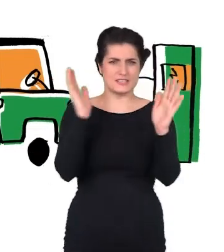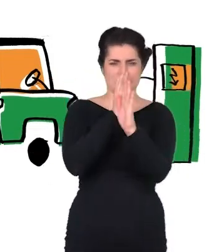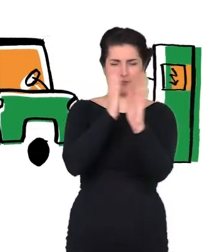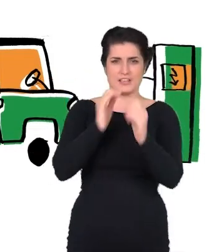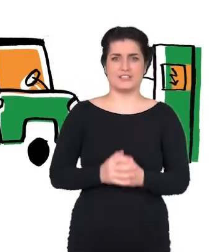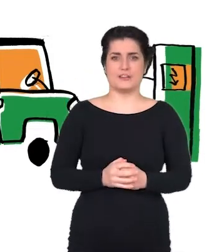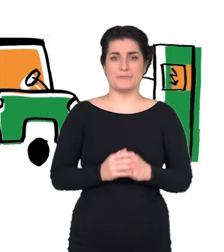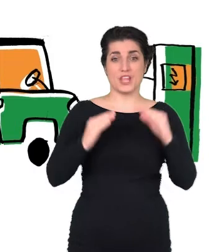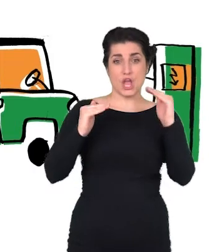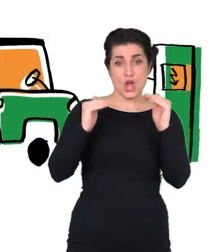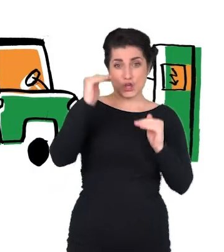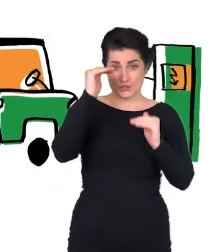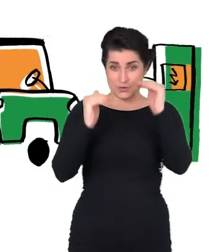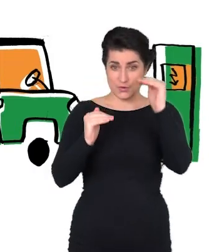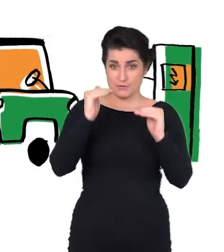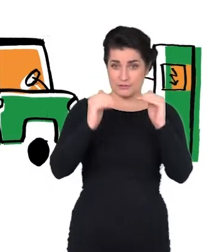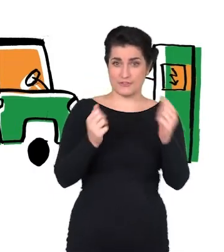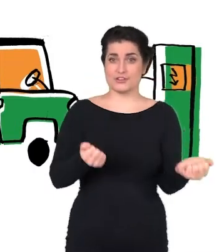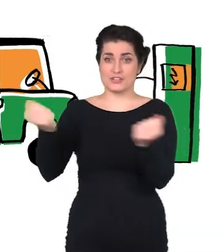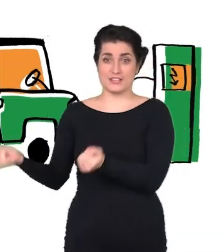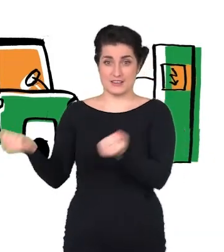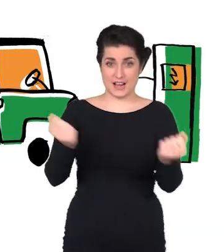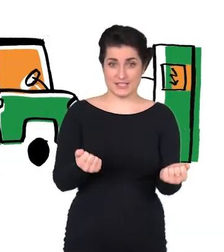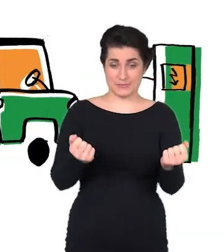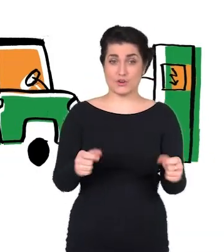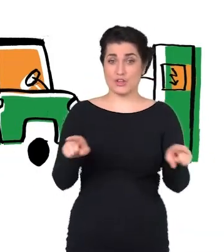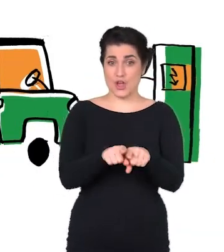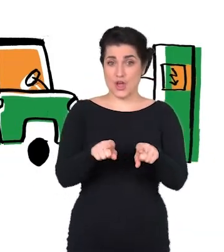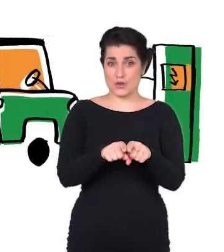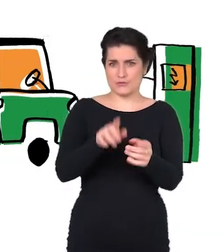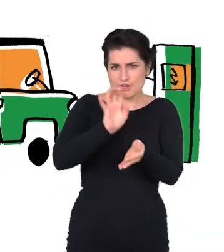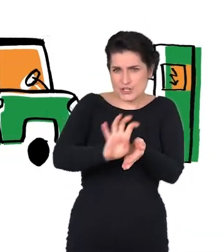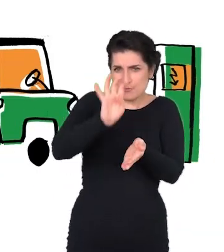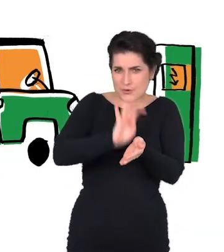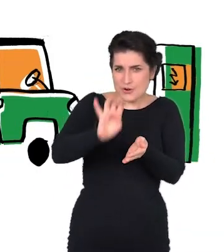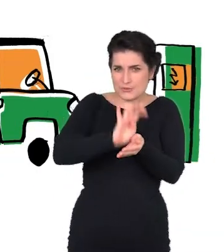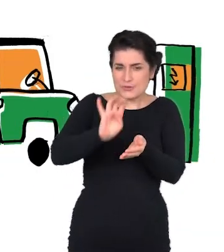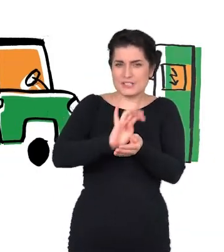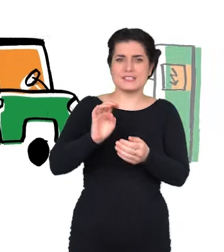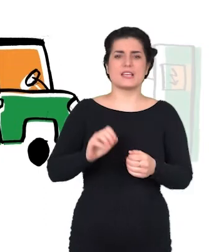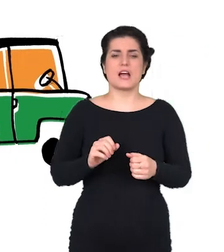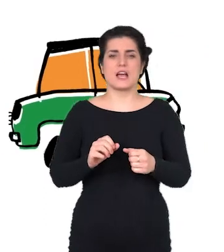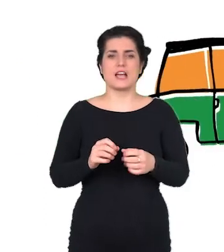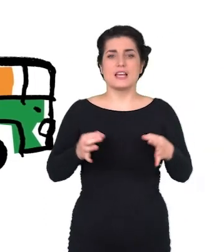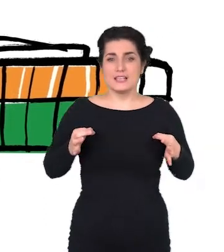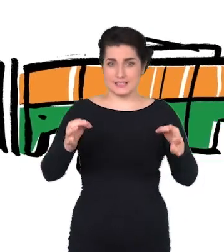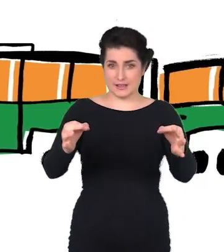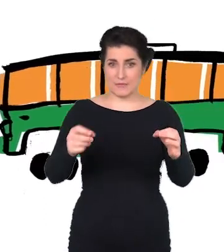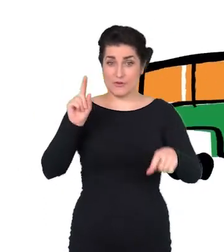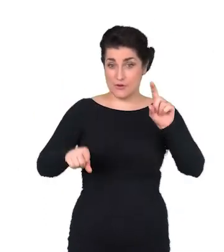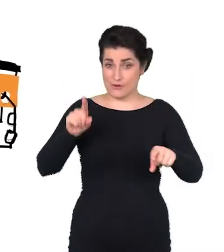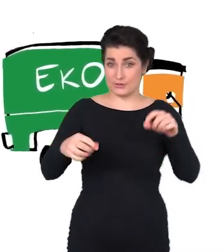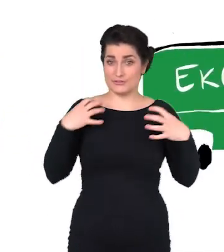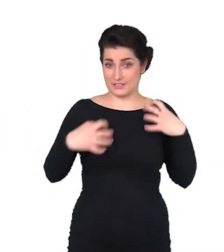również szersze zagadnienia, m.in. produkcję pojazdów nisko- i zeroemisyjnych, wykorzystujących zielone